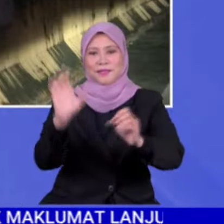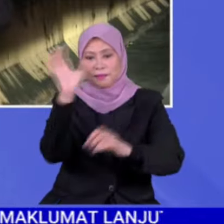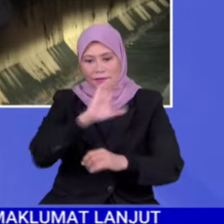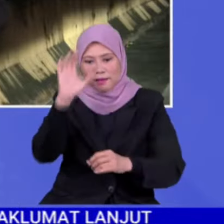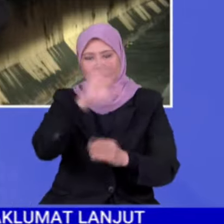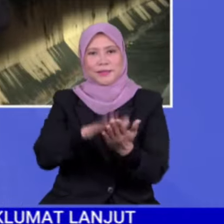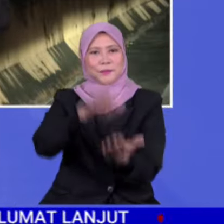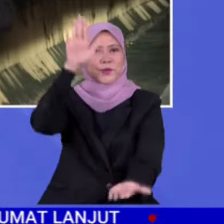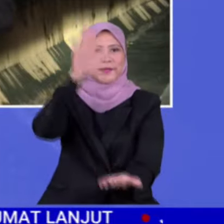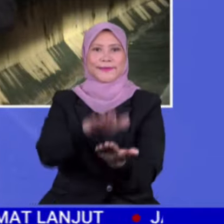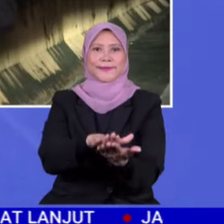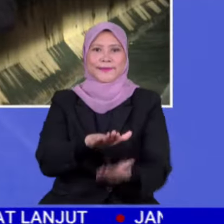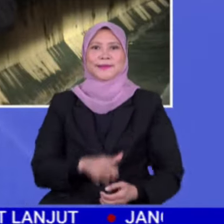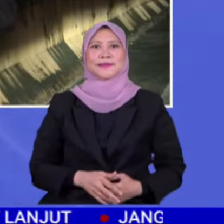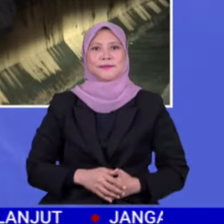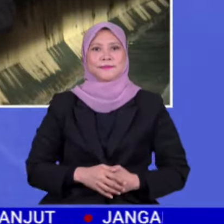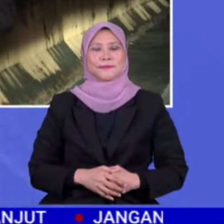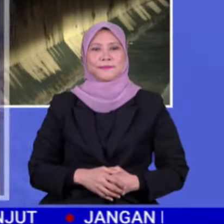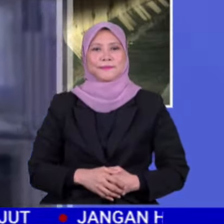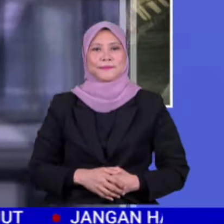menjejak buaya.